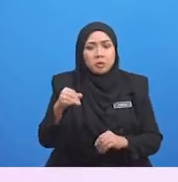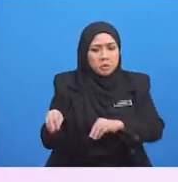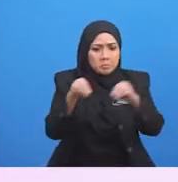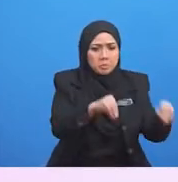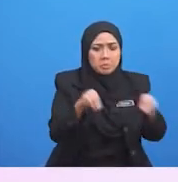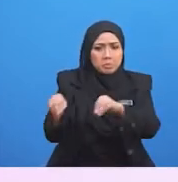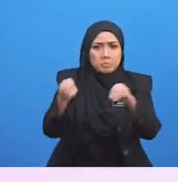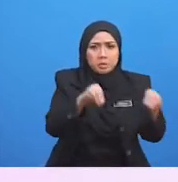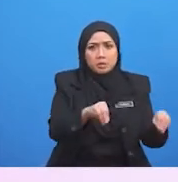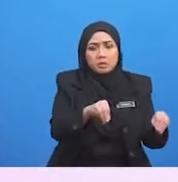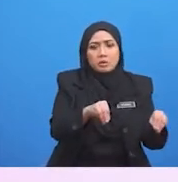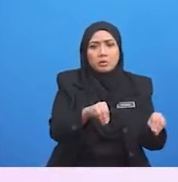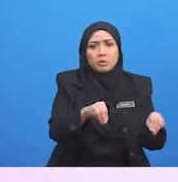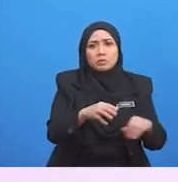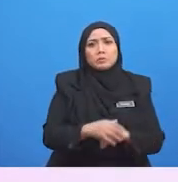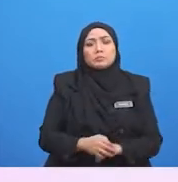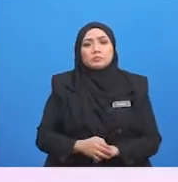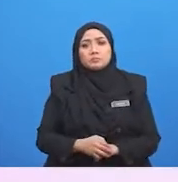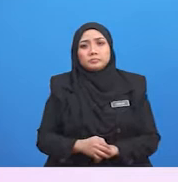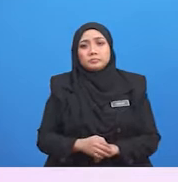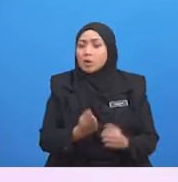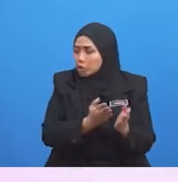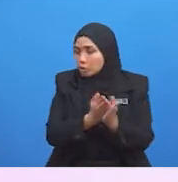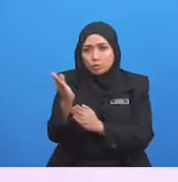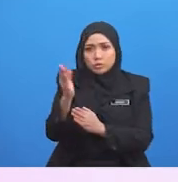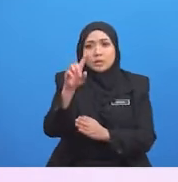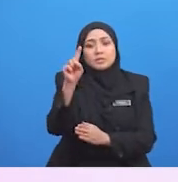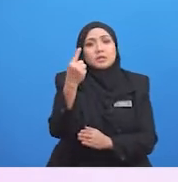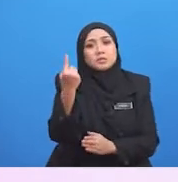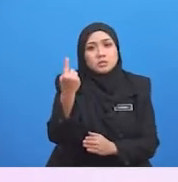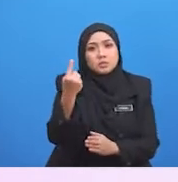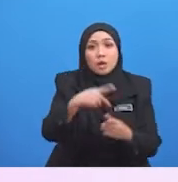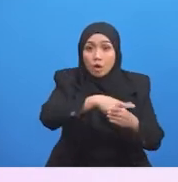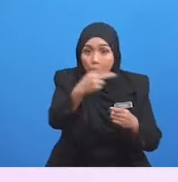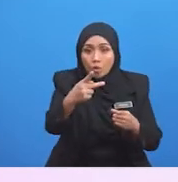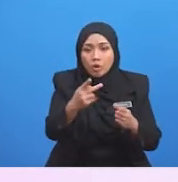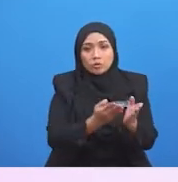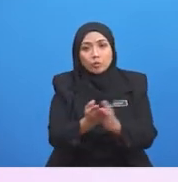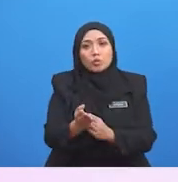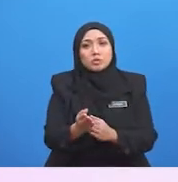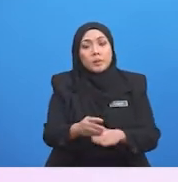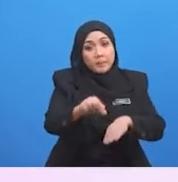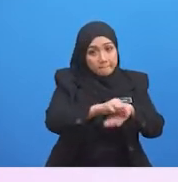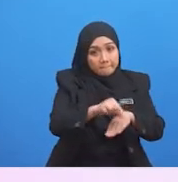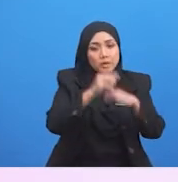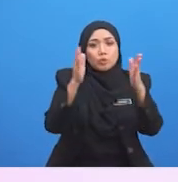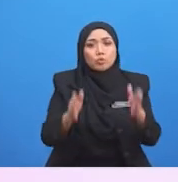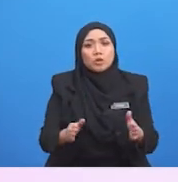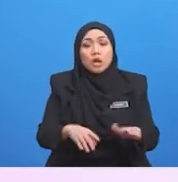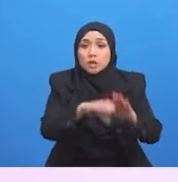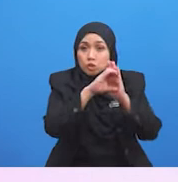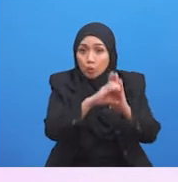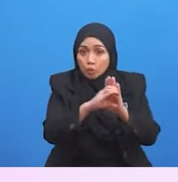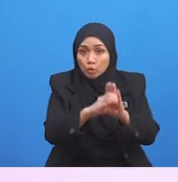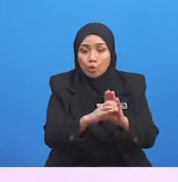tangan daripada pengeluar kepada pemborong dan sebagainya. Terus daripada pengeluar kepada pengguna. Contoh produk